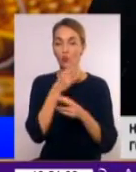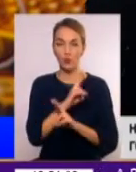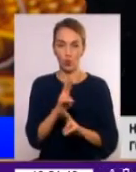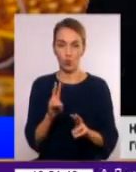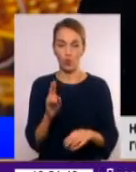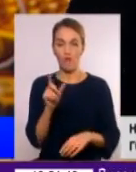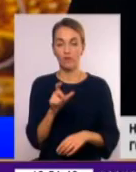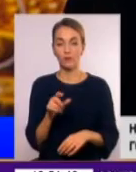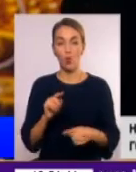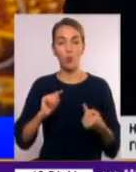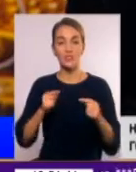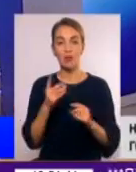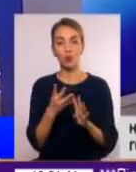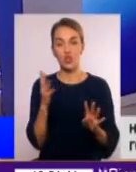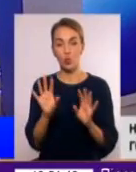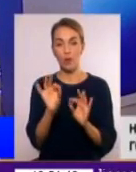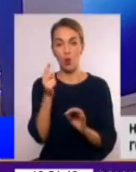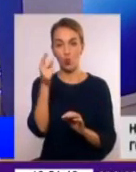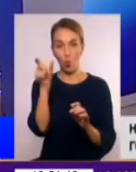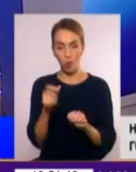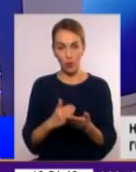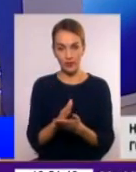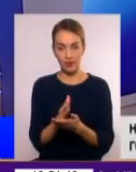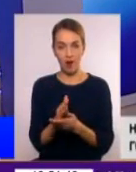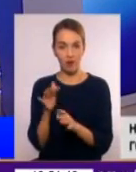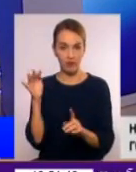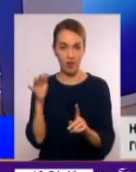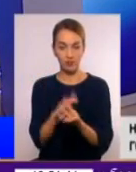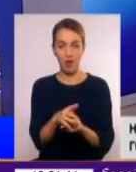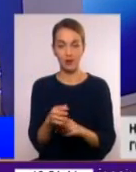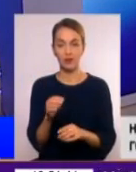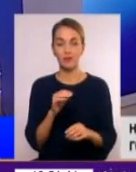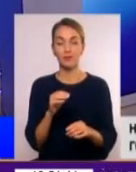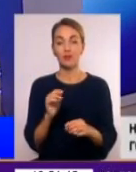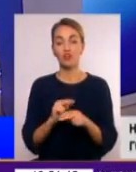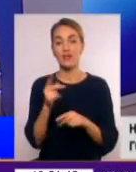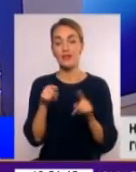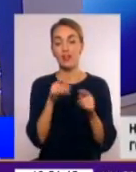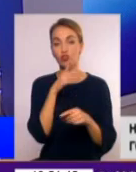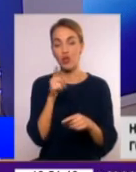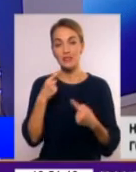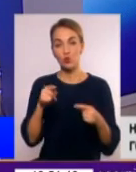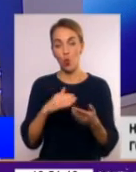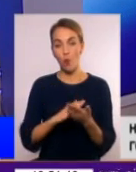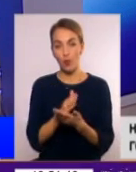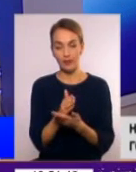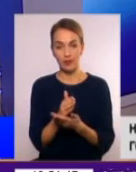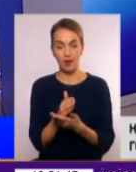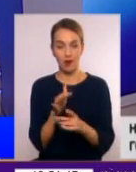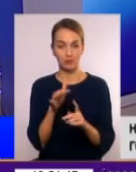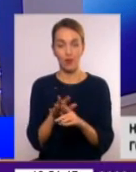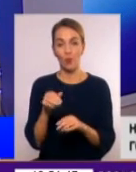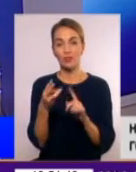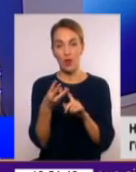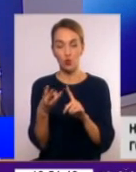ж так, опозиція по черзі обирає одного політика, йде хвиля атаки на нього, потім через деякий час іншого політика хвиля атаки, потім третього,